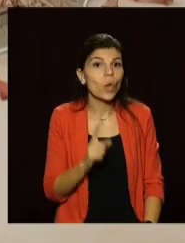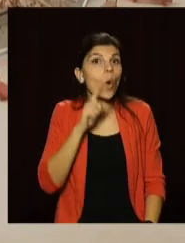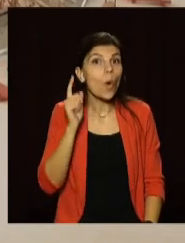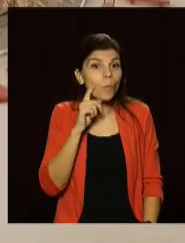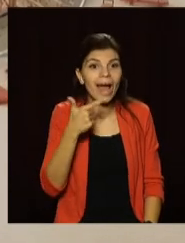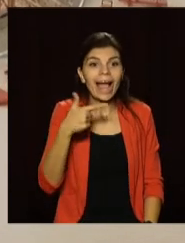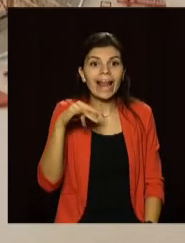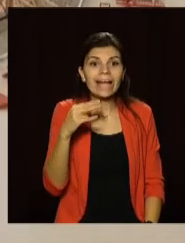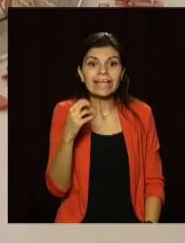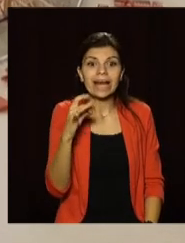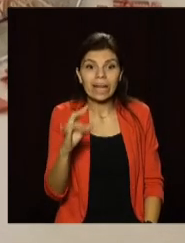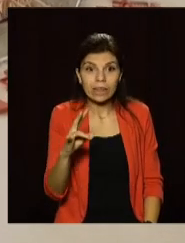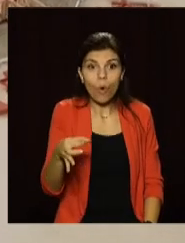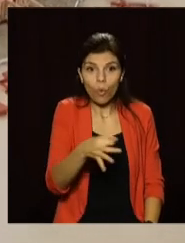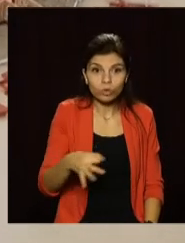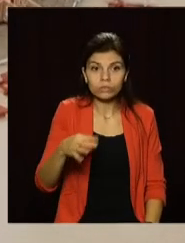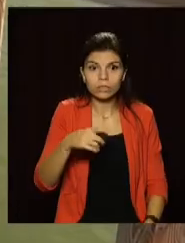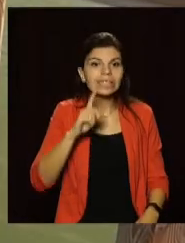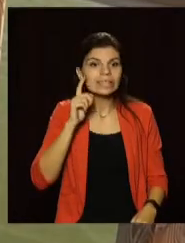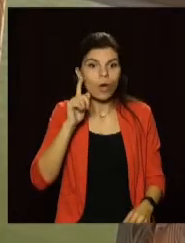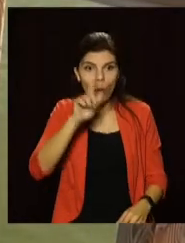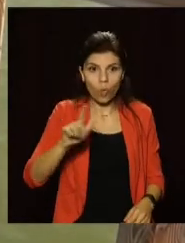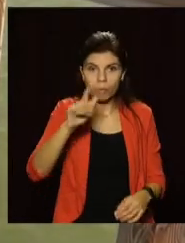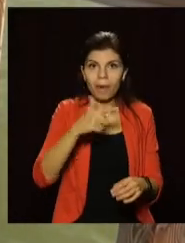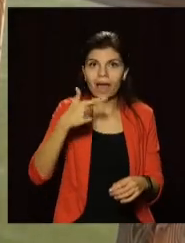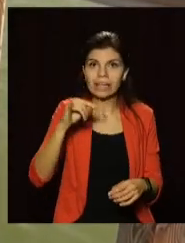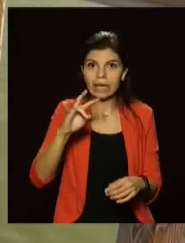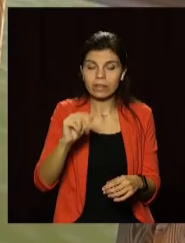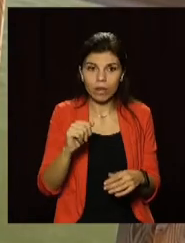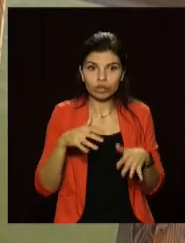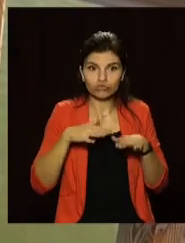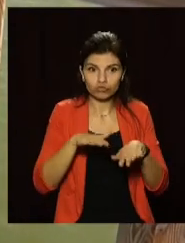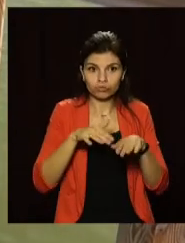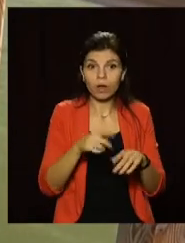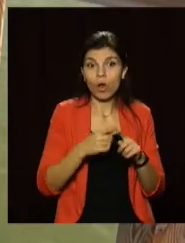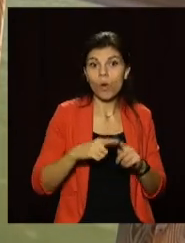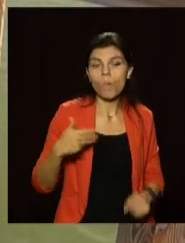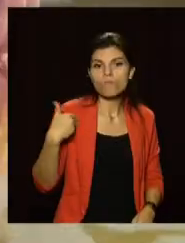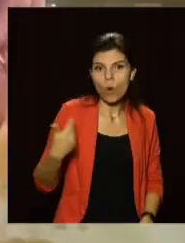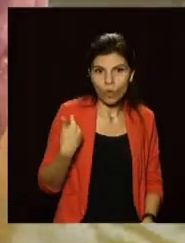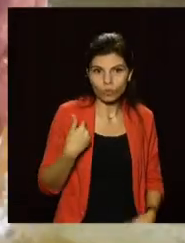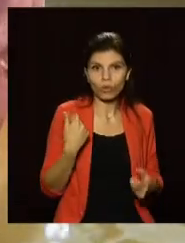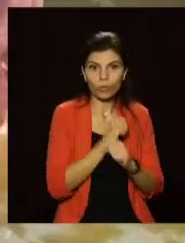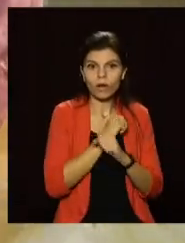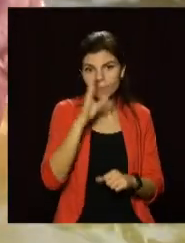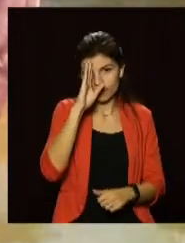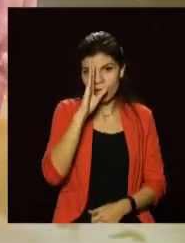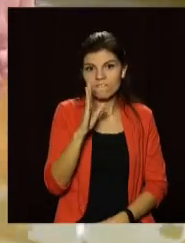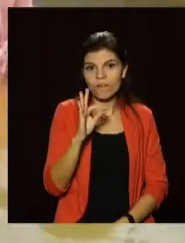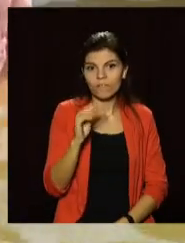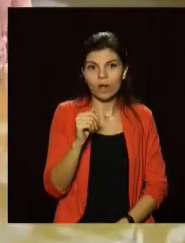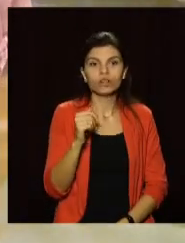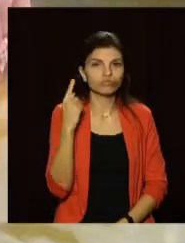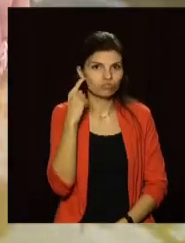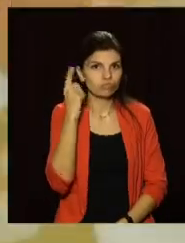Омолоджуюче гліцеринове озеро, ванни з блакитної глини та життєдайні термальні джерела. Про користь такого відпочинку пан Володимир знає не з